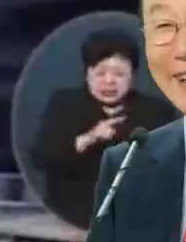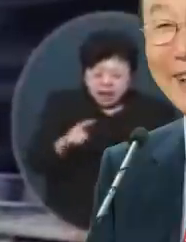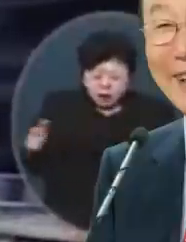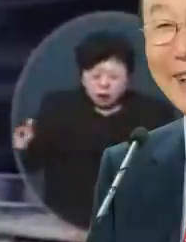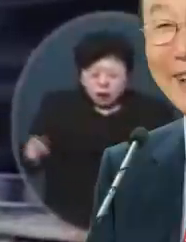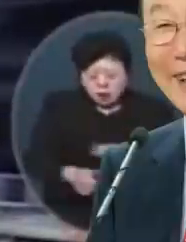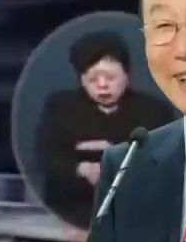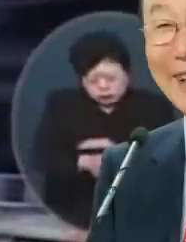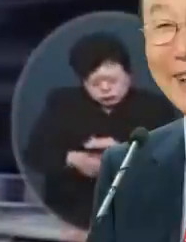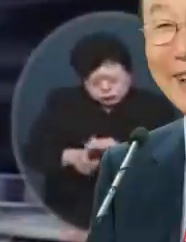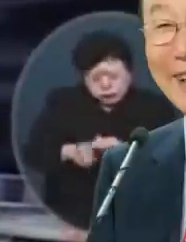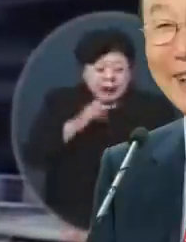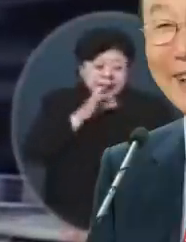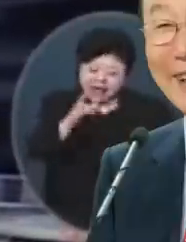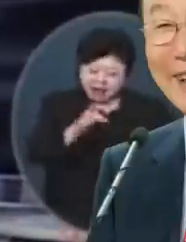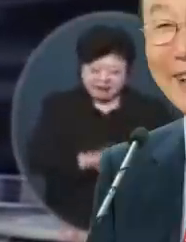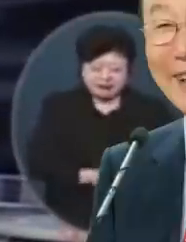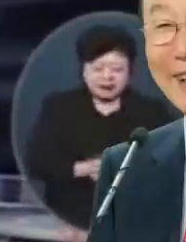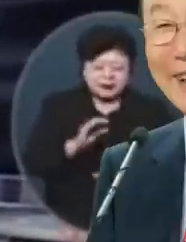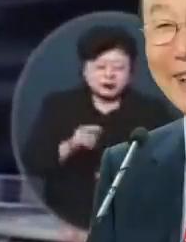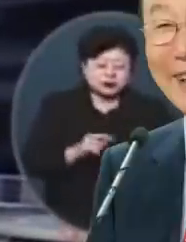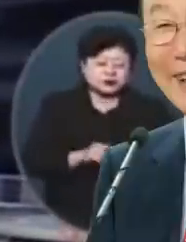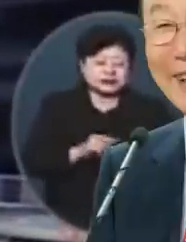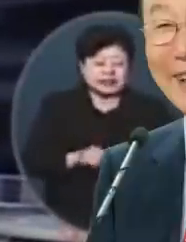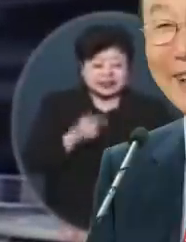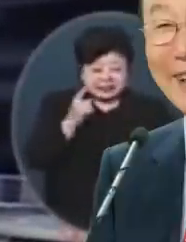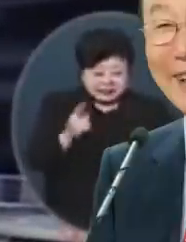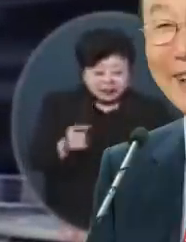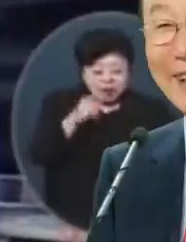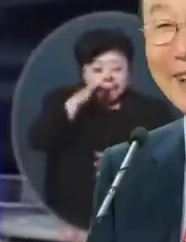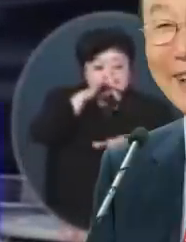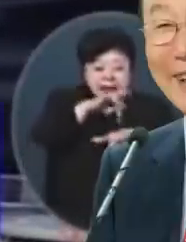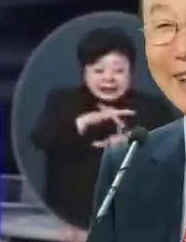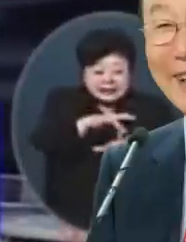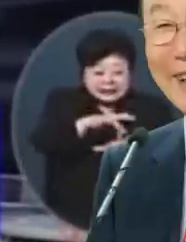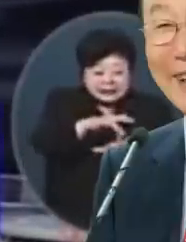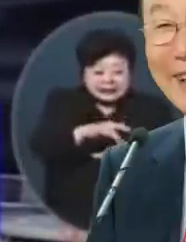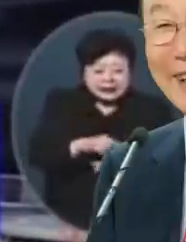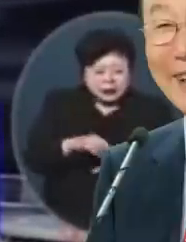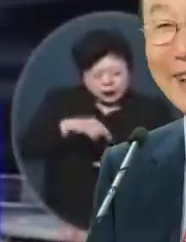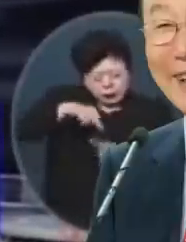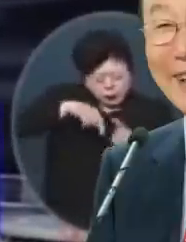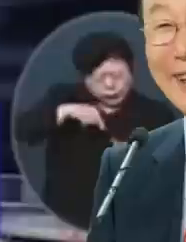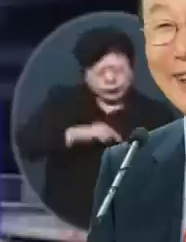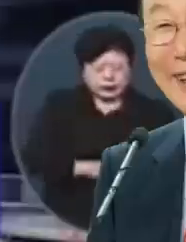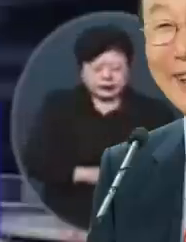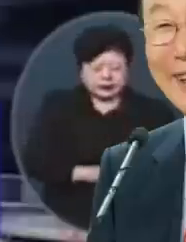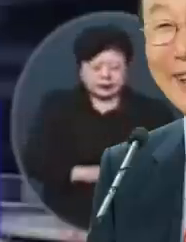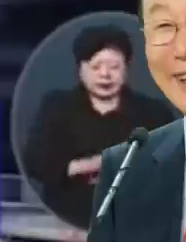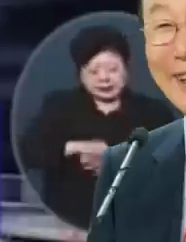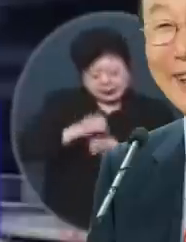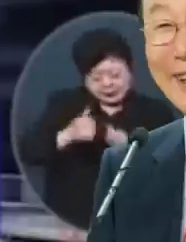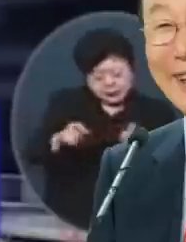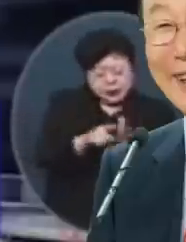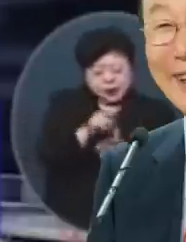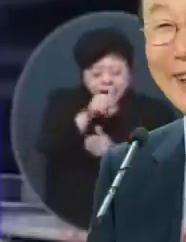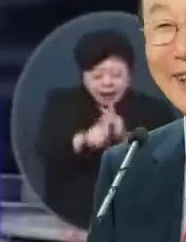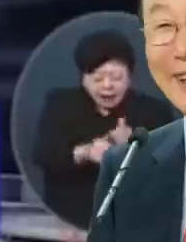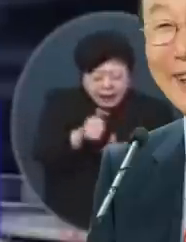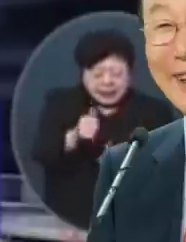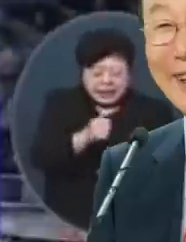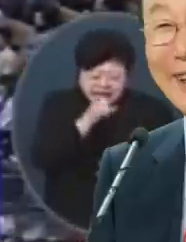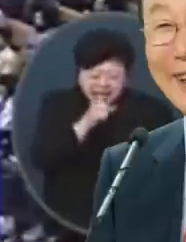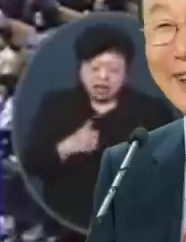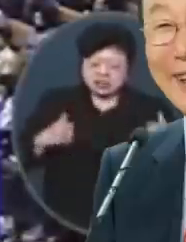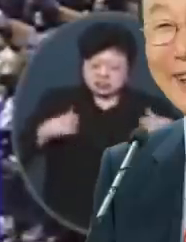뒤로 물러가면 안 되는 것입니다. 에베소서 6장 1절에 마귀의 한계를 능히 대적하기 위하여 하나님의